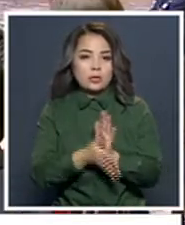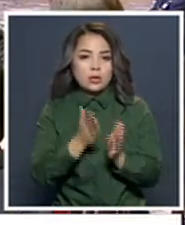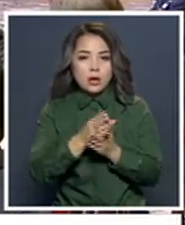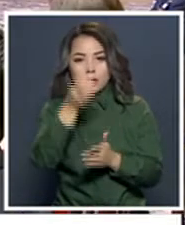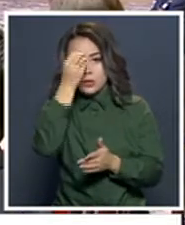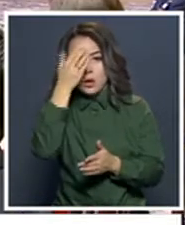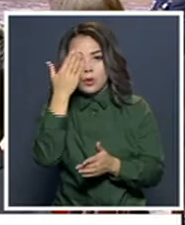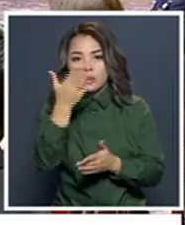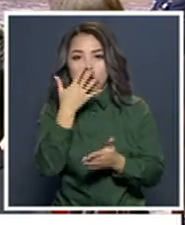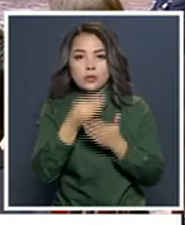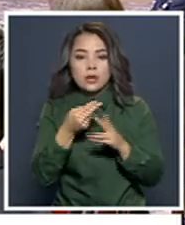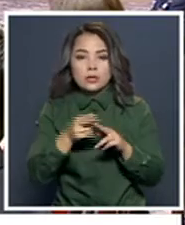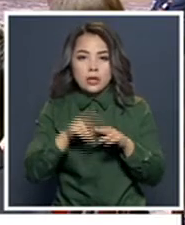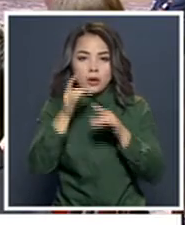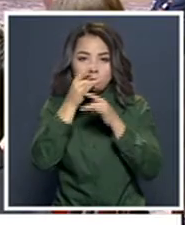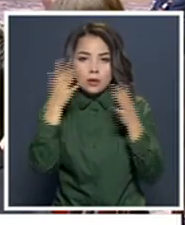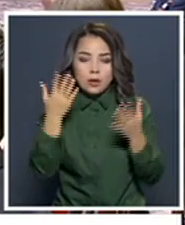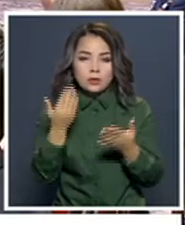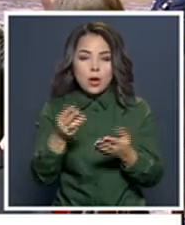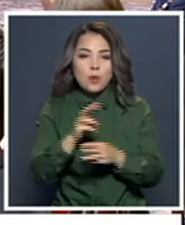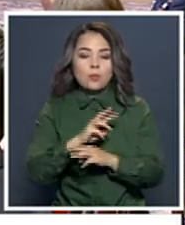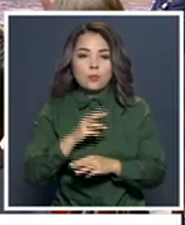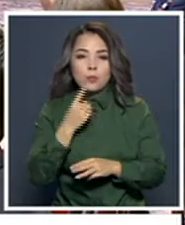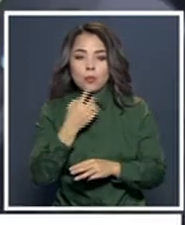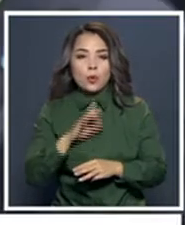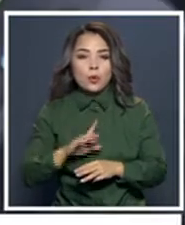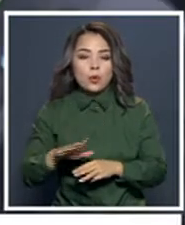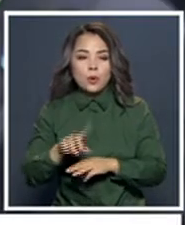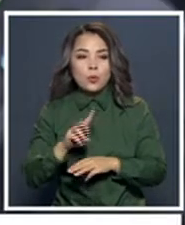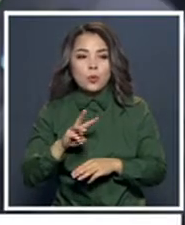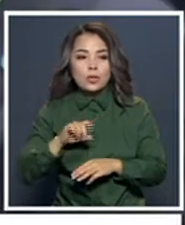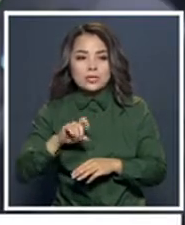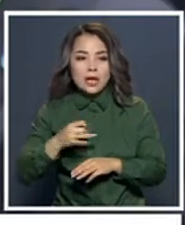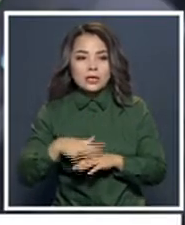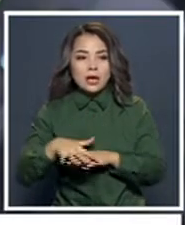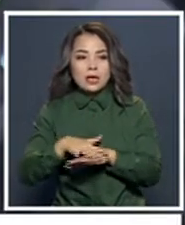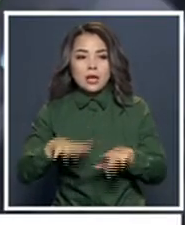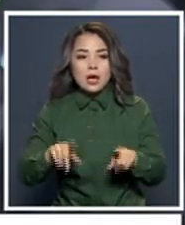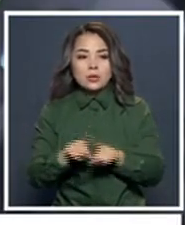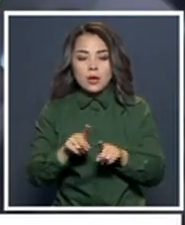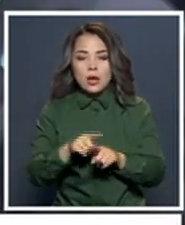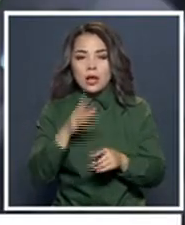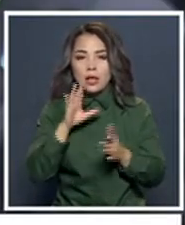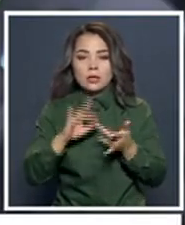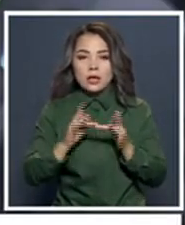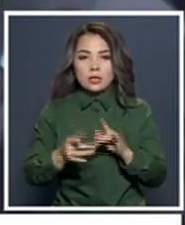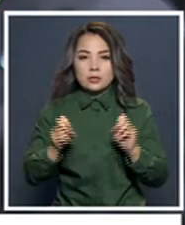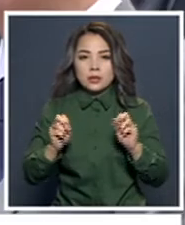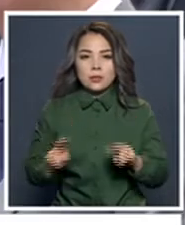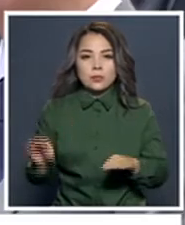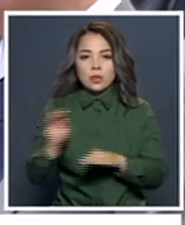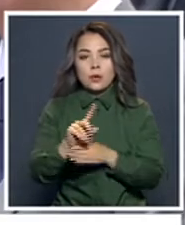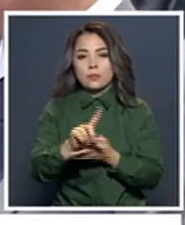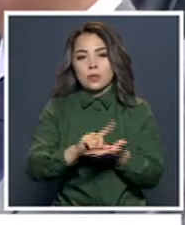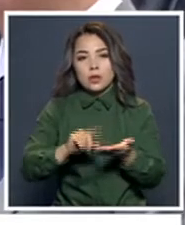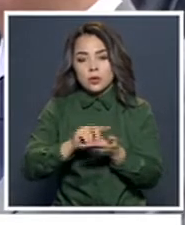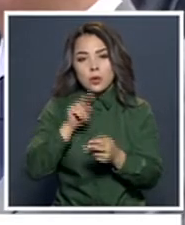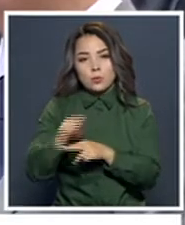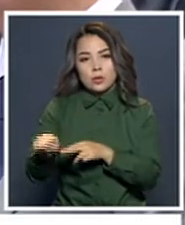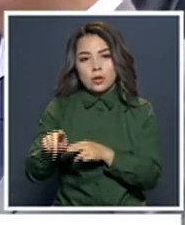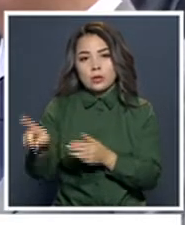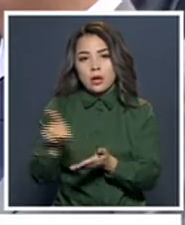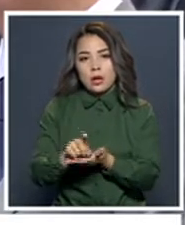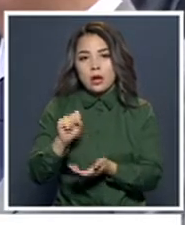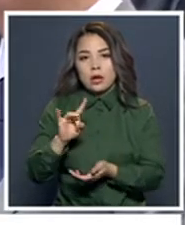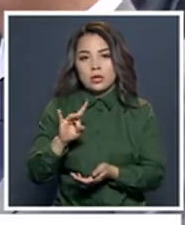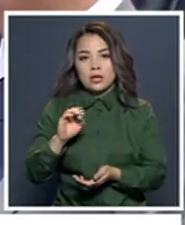мұралар ұлттық институты Қазақстанның музей қызметкерлеріне мәліметтер базасын электронды көшірмелермен толықтыру бойынша оқыта. Архив